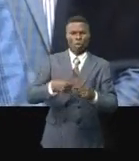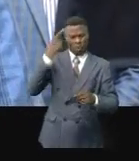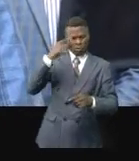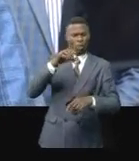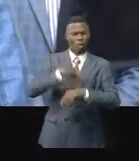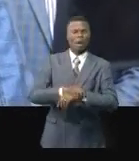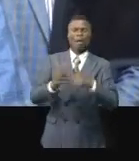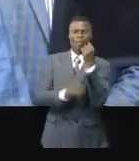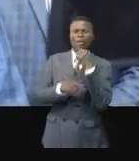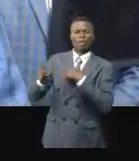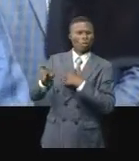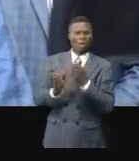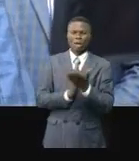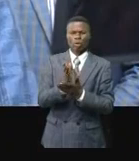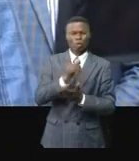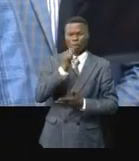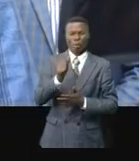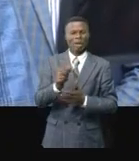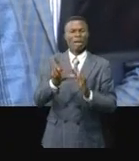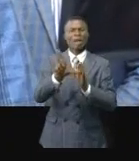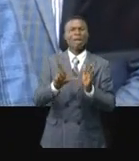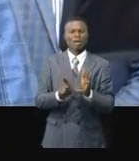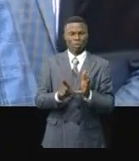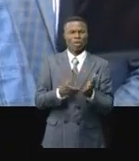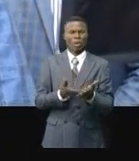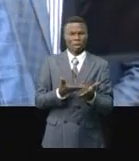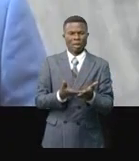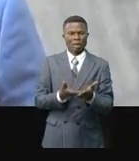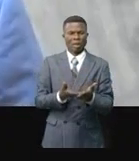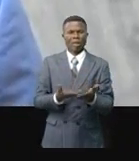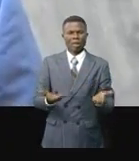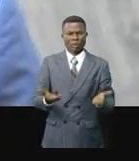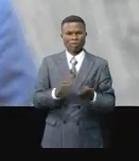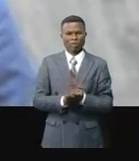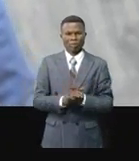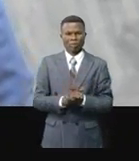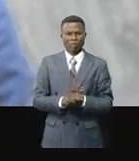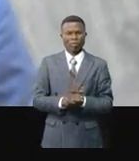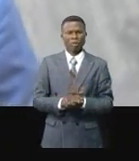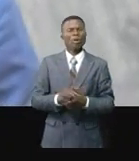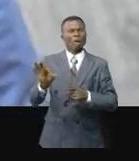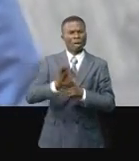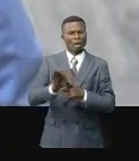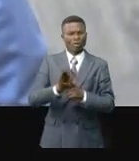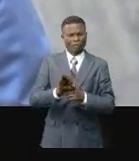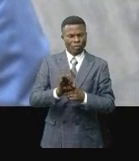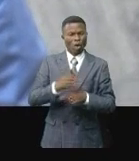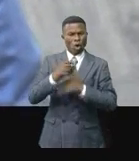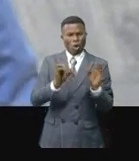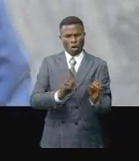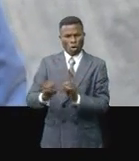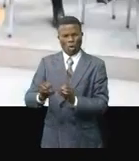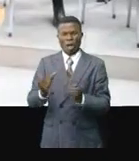cause la personne qui n'a pas respecter la procédure de passation du marché public. Lina Forge, qui assure la formation avec